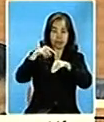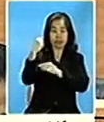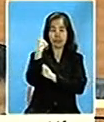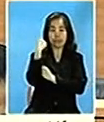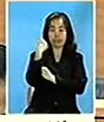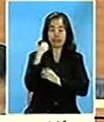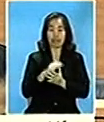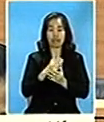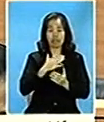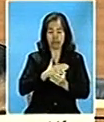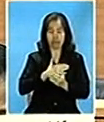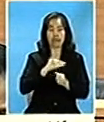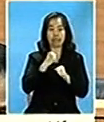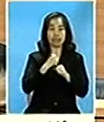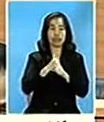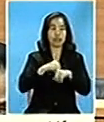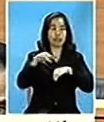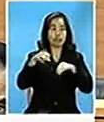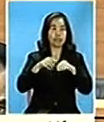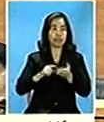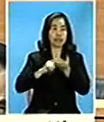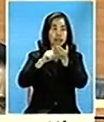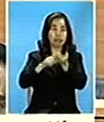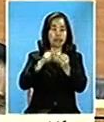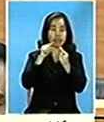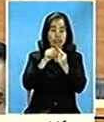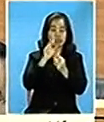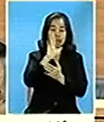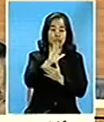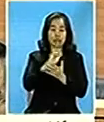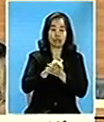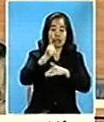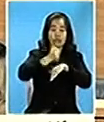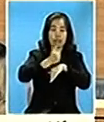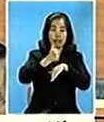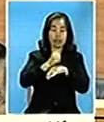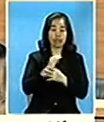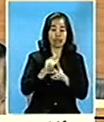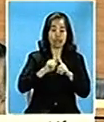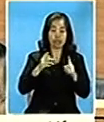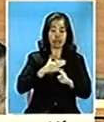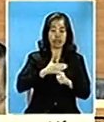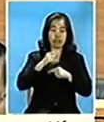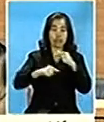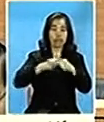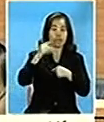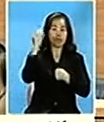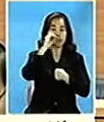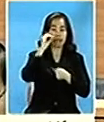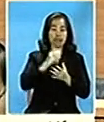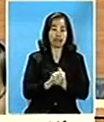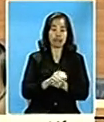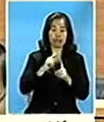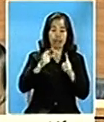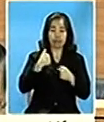ถึงได้นำไปมอบเป็นให้กับท่านรัฐมนตรีนะคะแต่ดูดิฉันเองไม่ได้ไปผ่านคนอื่นไปว่า